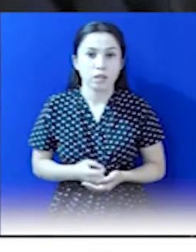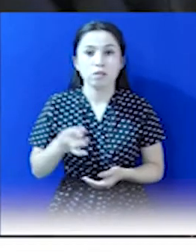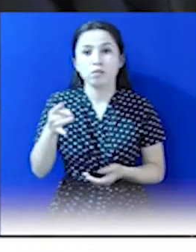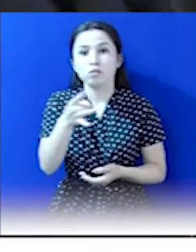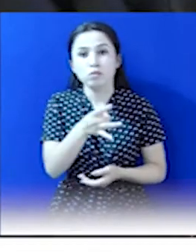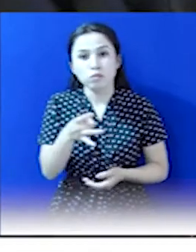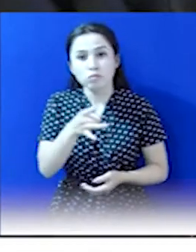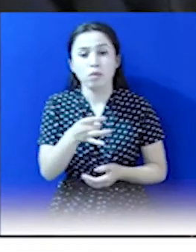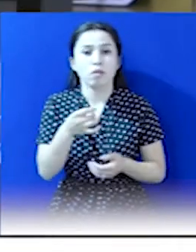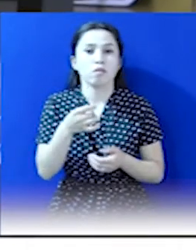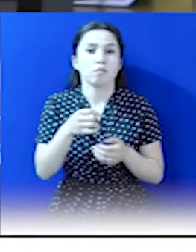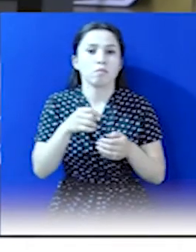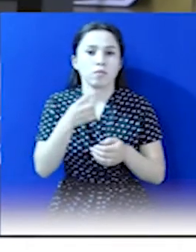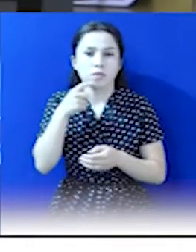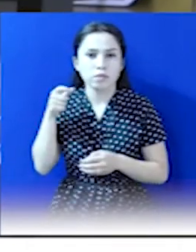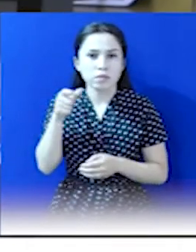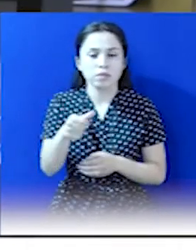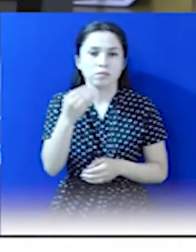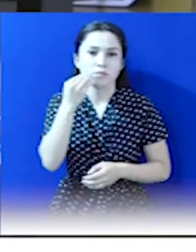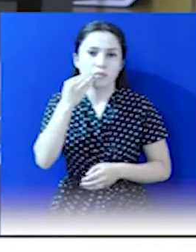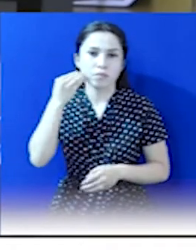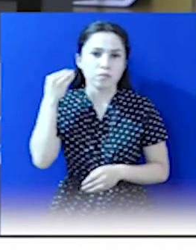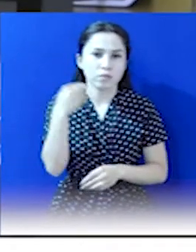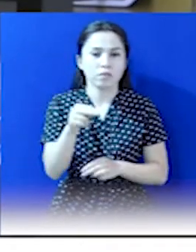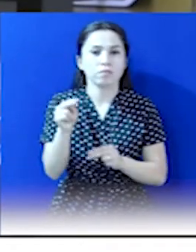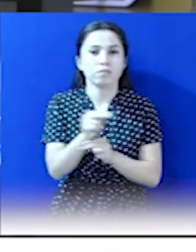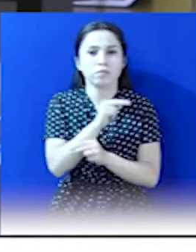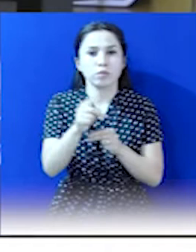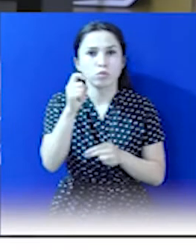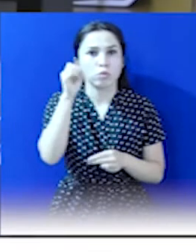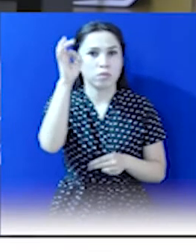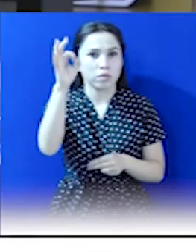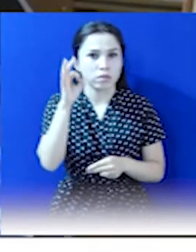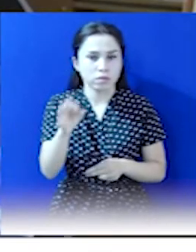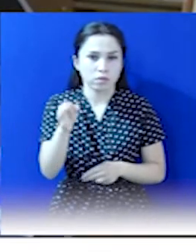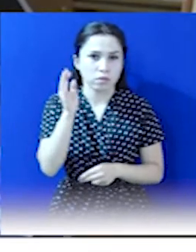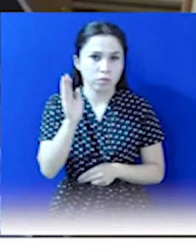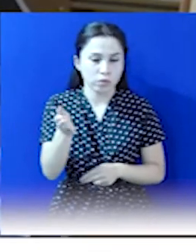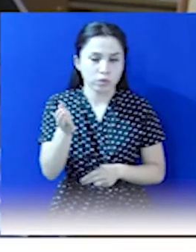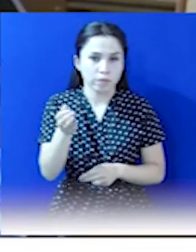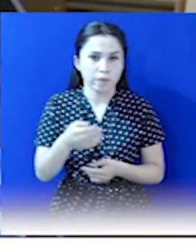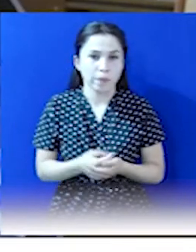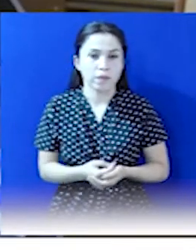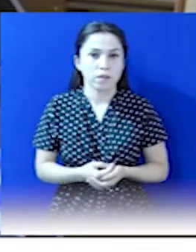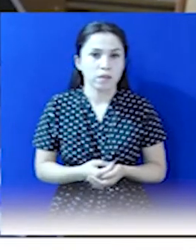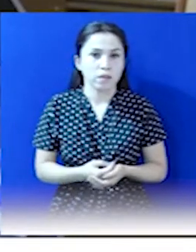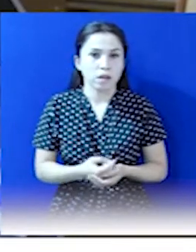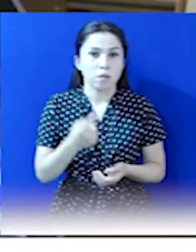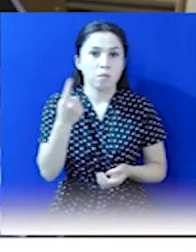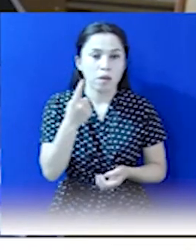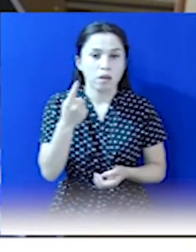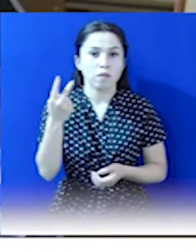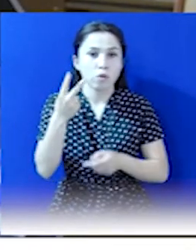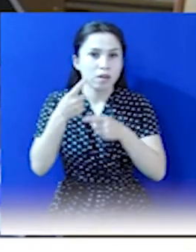жатыр. Сондай-ақ Қостөбе ауылындағы мәдениет үйін газдандыру жұмыстары жүргізілуде. Ал Қонаев ауылына мәдениет үйін салу бойынша